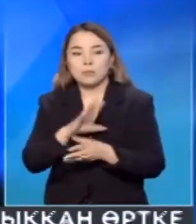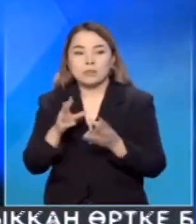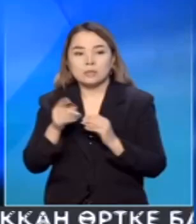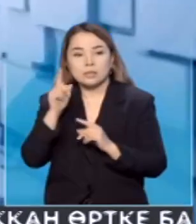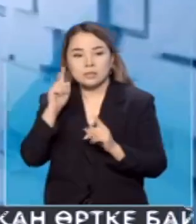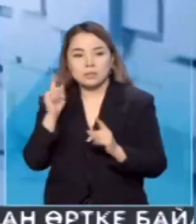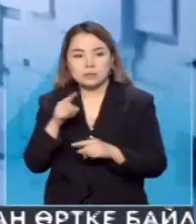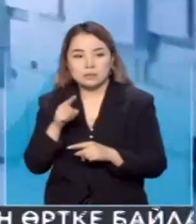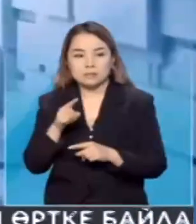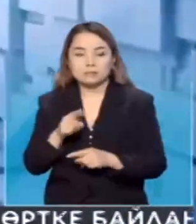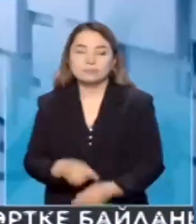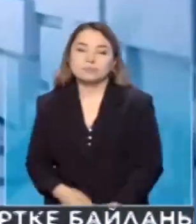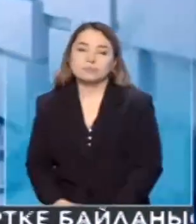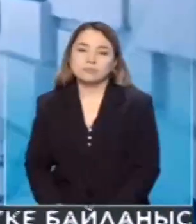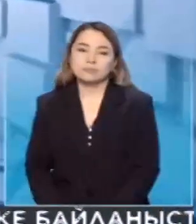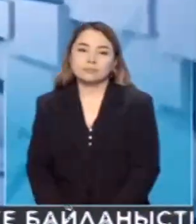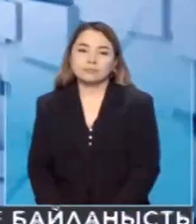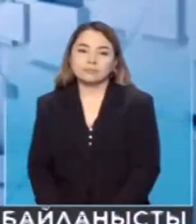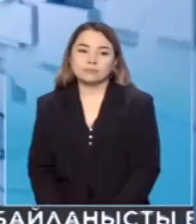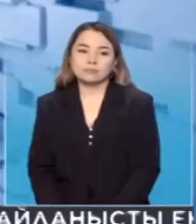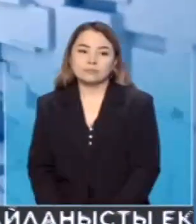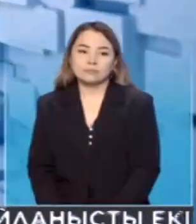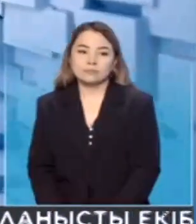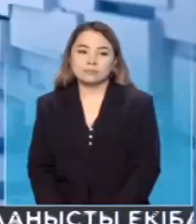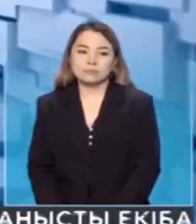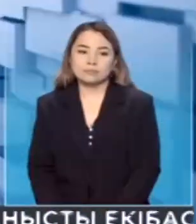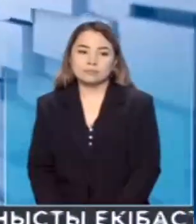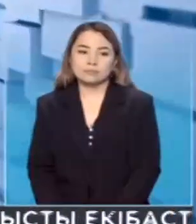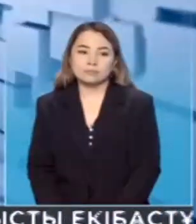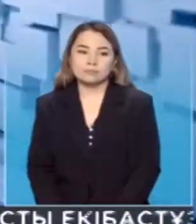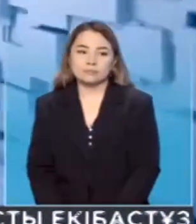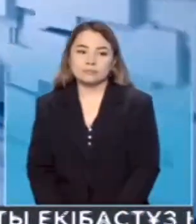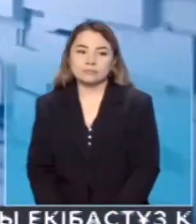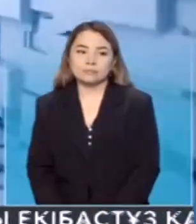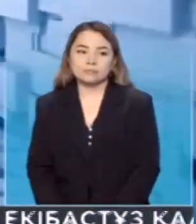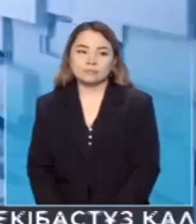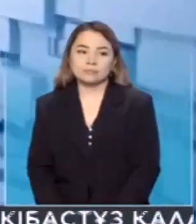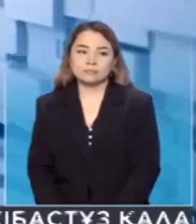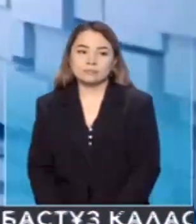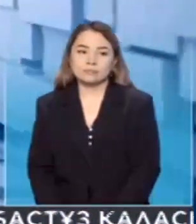Ақмаржан Хафизқызы, Еркінжан Керімжан, Дәулетбек Абдрахманов, Қазақстан ұлттық телеарнасы, Астана.